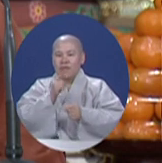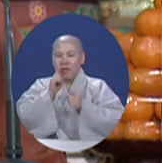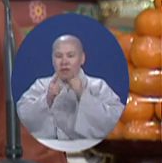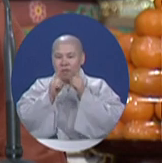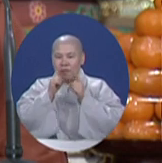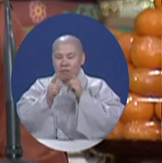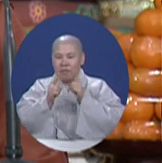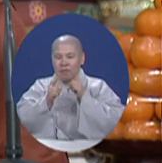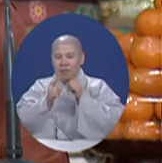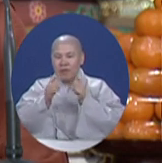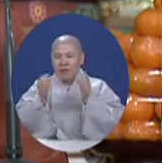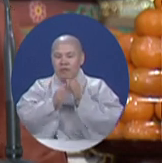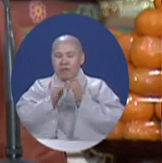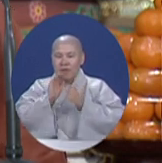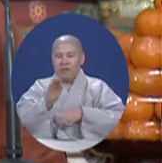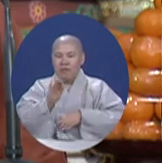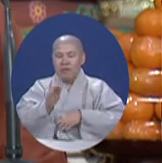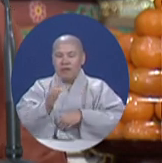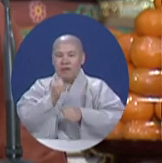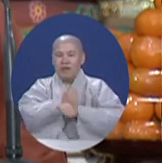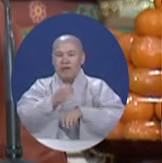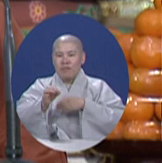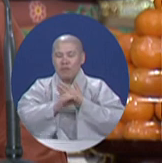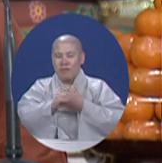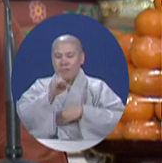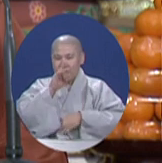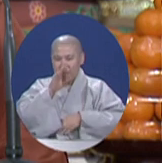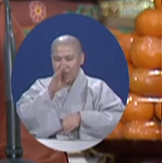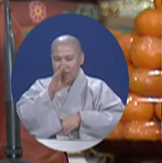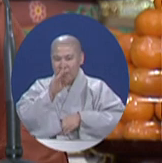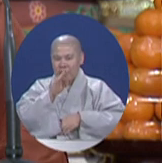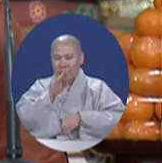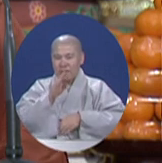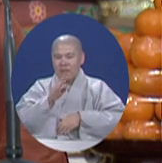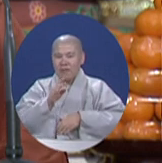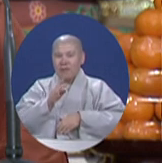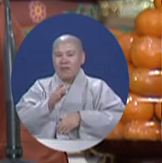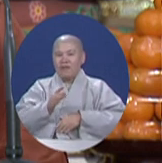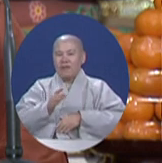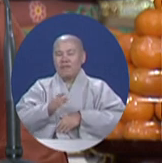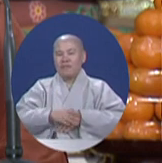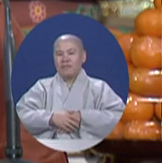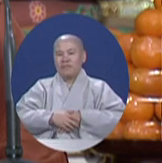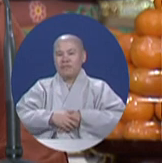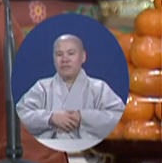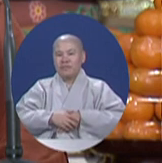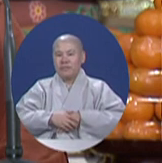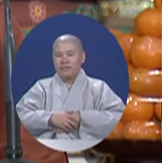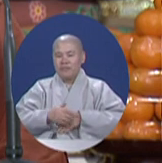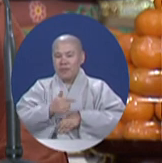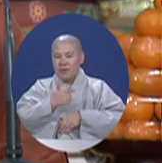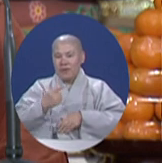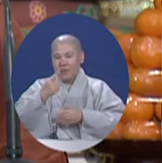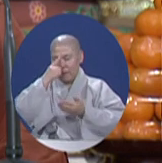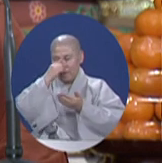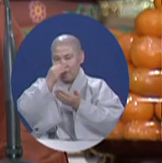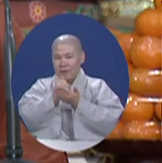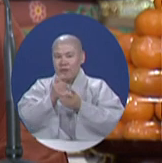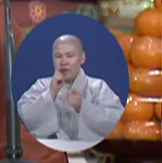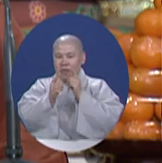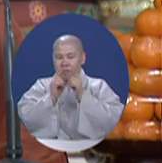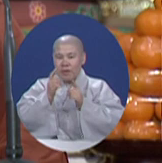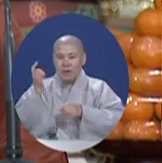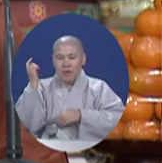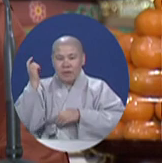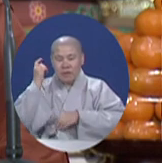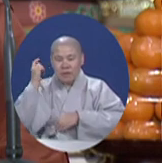말 끊어져서 가져오려면 그건 안 돼요. 그거는. 그래서 딱하니 그거 또 스님의 말을